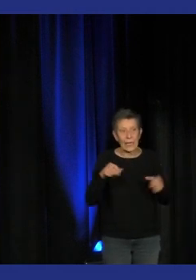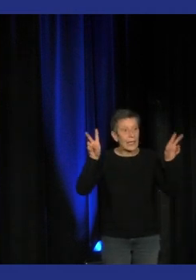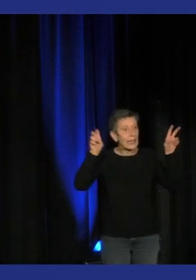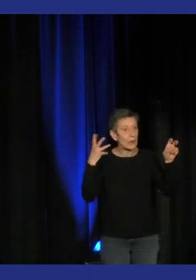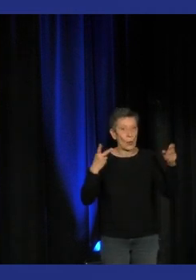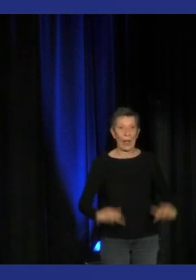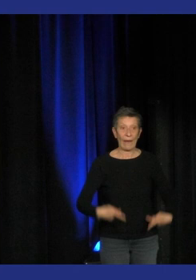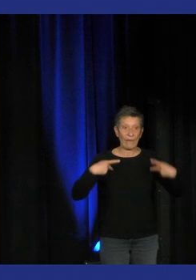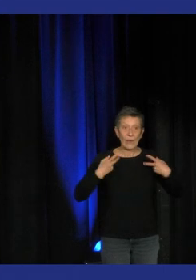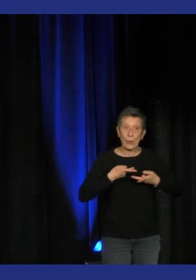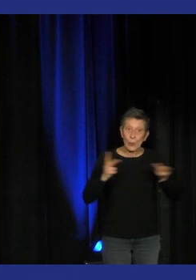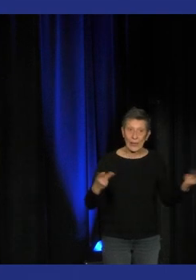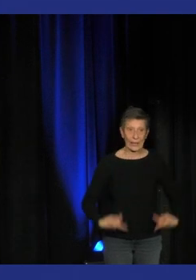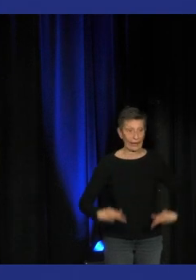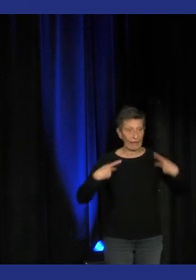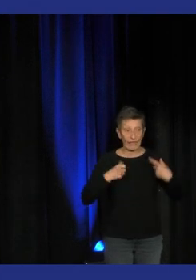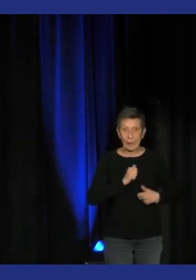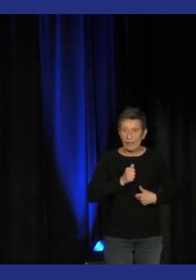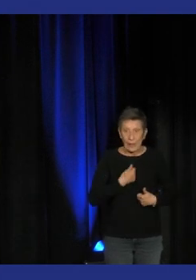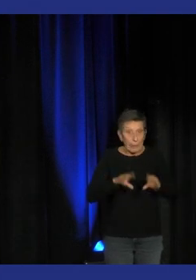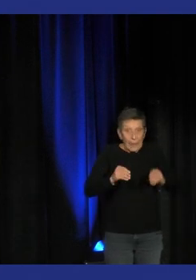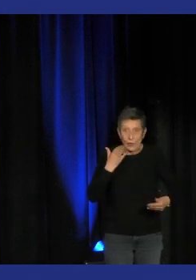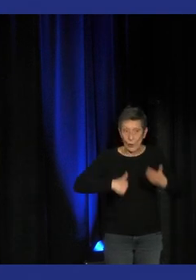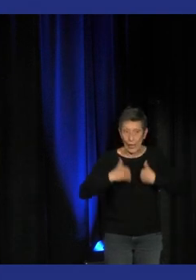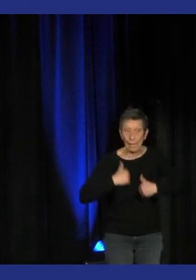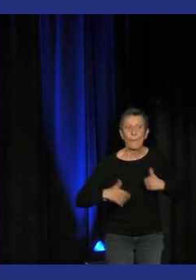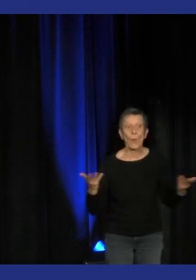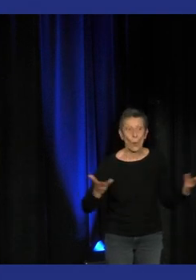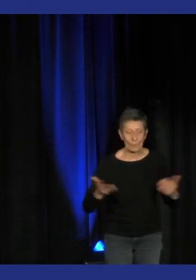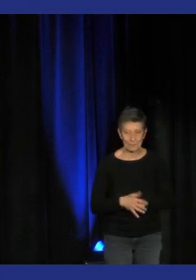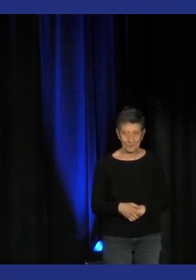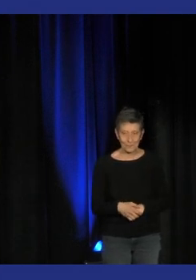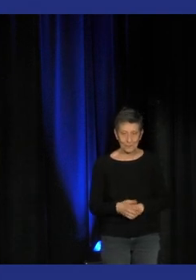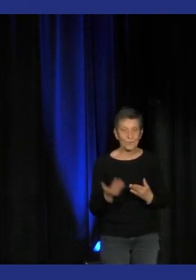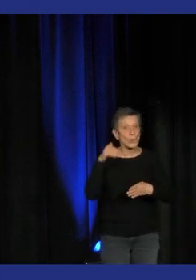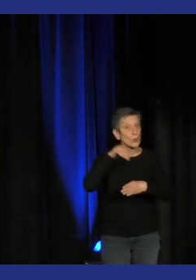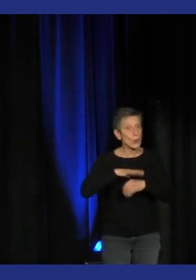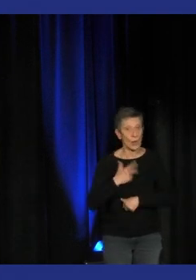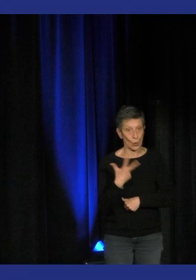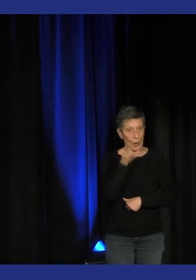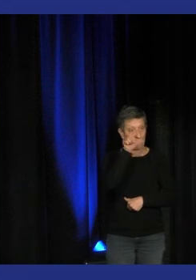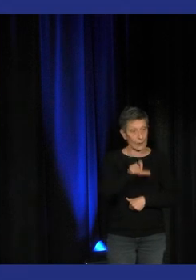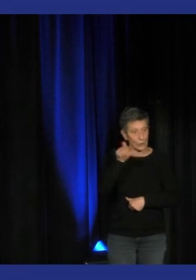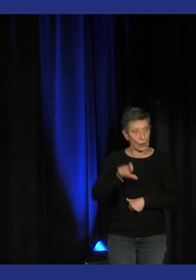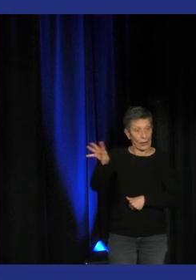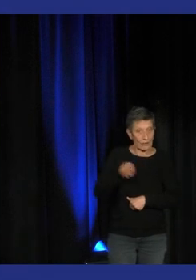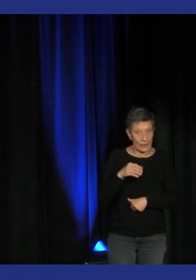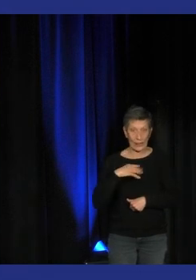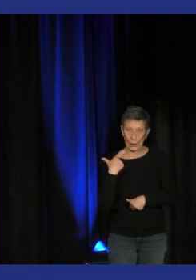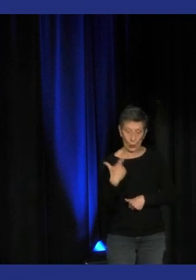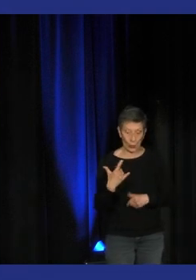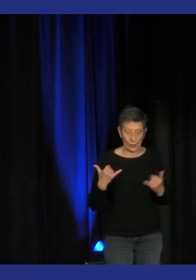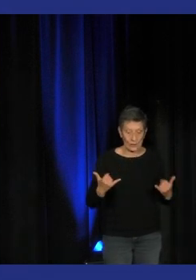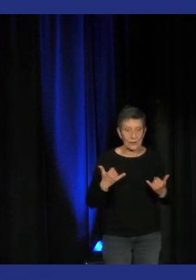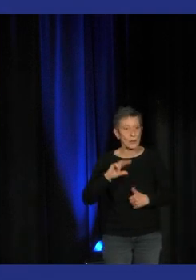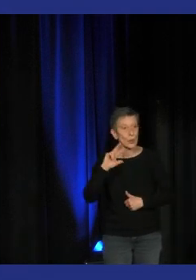Vie publique, vie privée, quelle place pour le handicap ?» Nous aurons ce soir trois invités, deux d'entre eux sont sur scène.